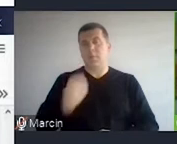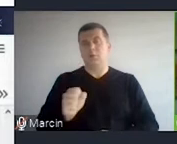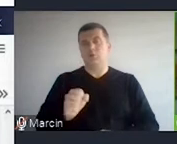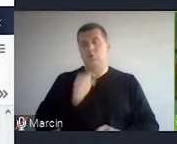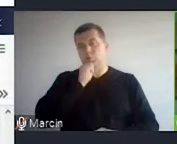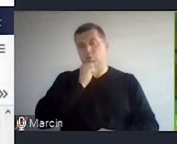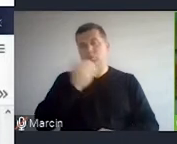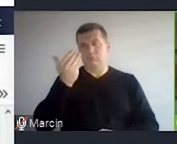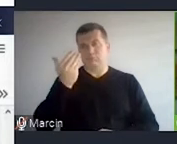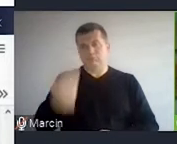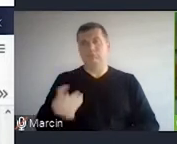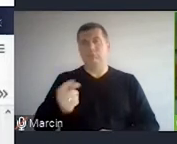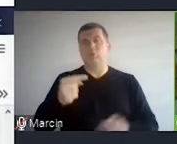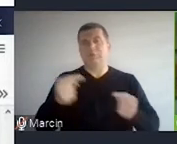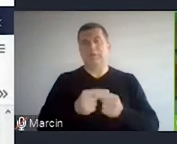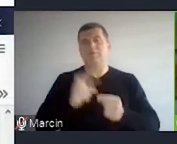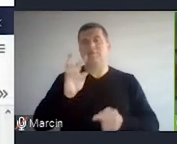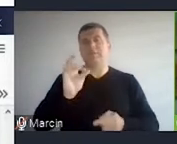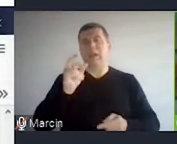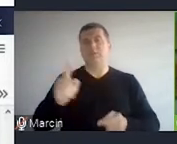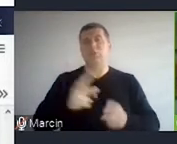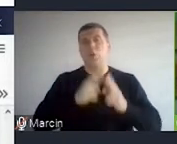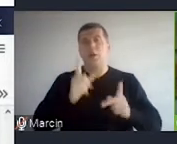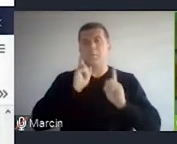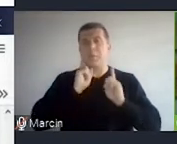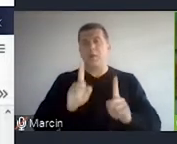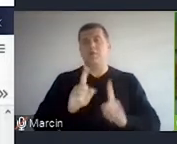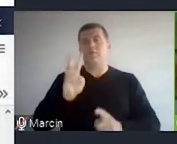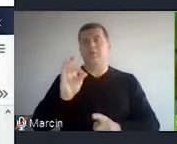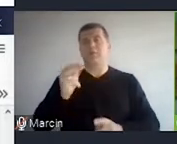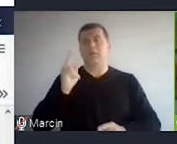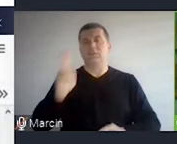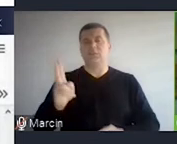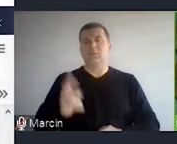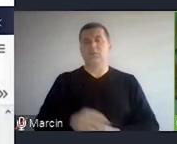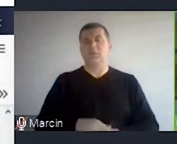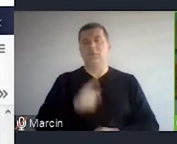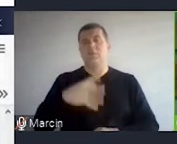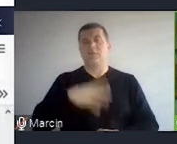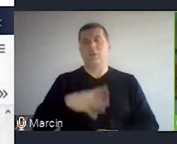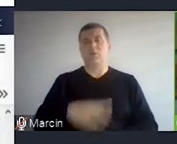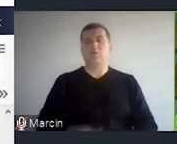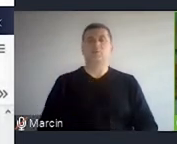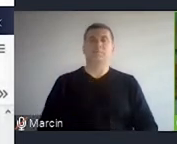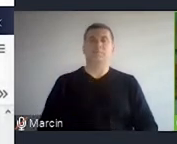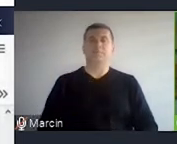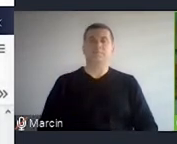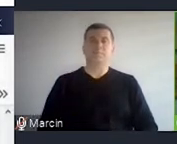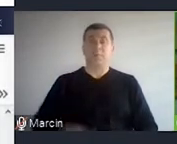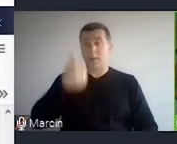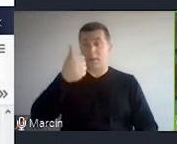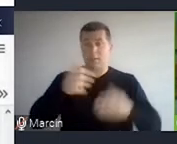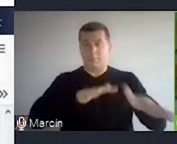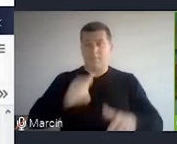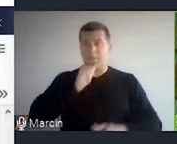duża rola właściwego doboru wskaźnika, określenia prawidłowego wskaźnika i jego wartości. Jako jedyne miejsce